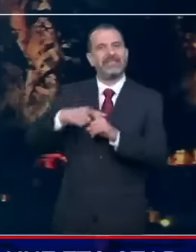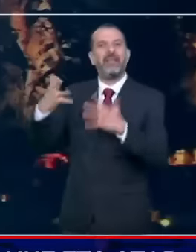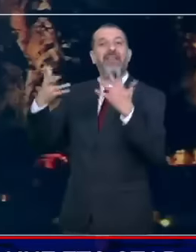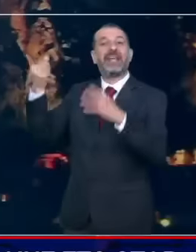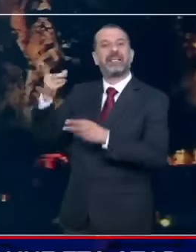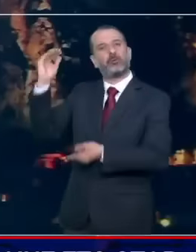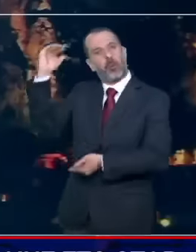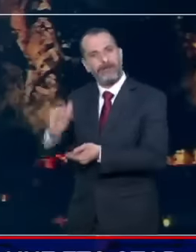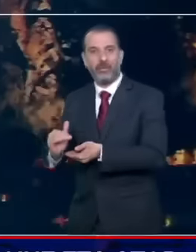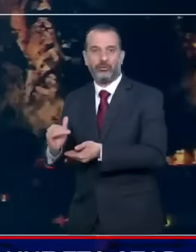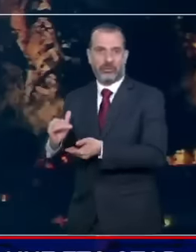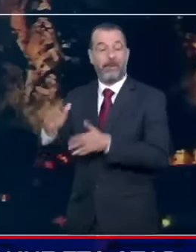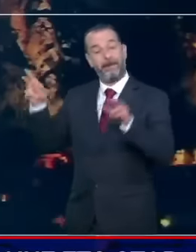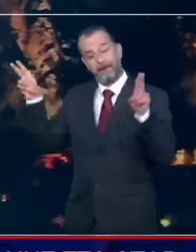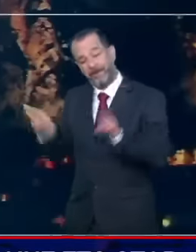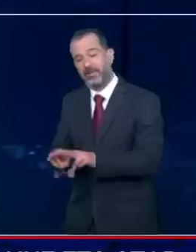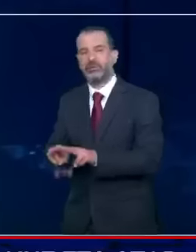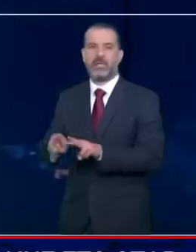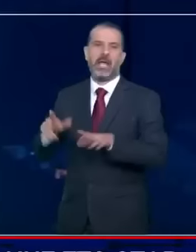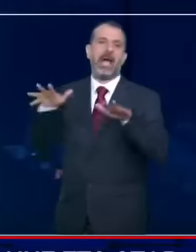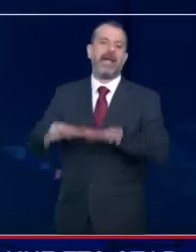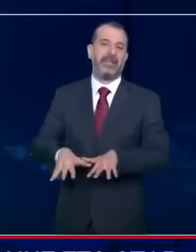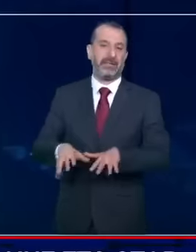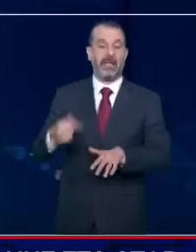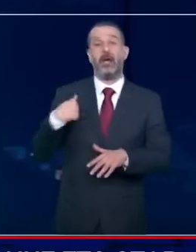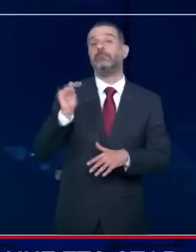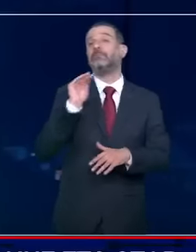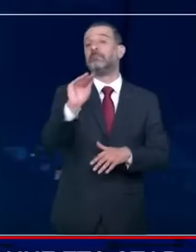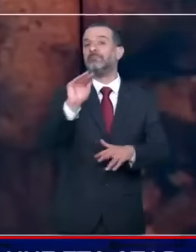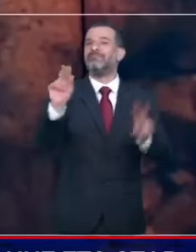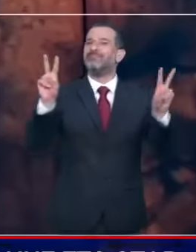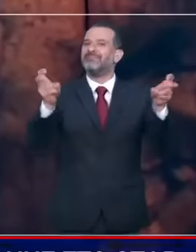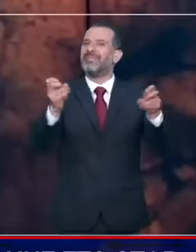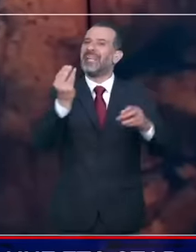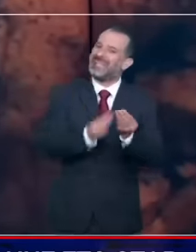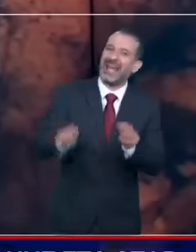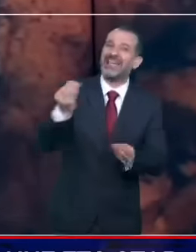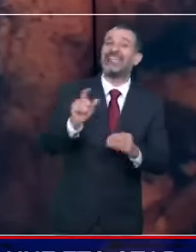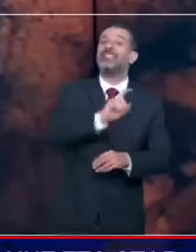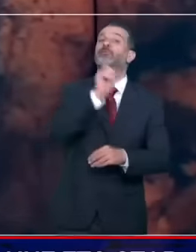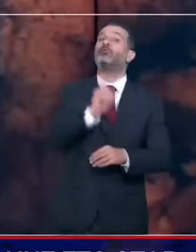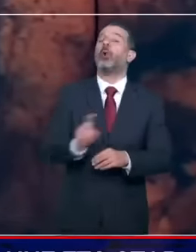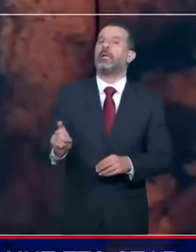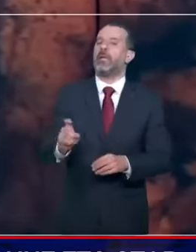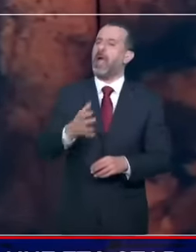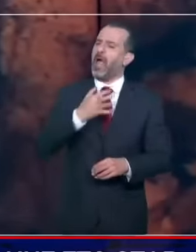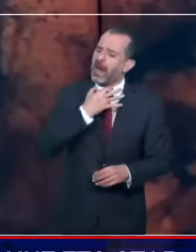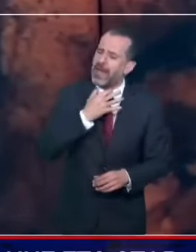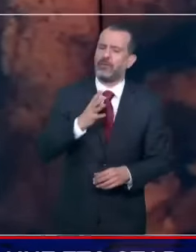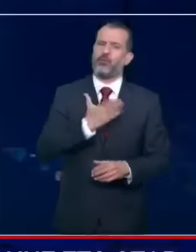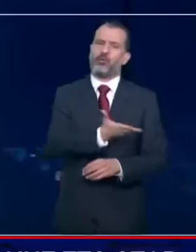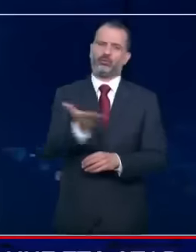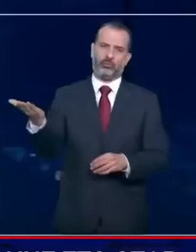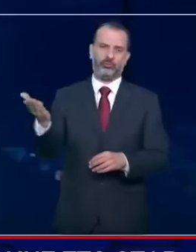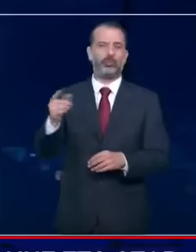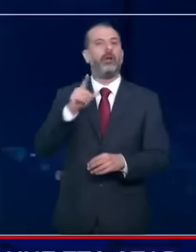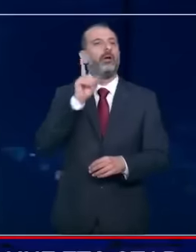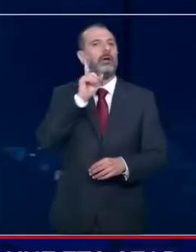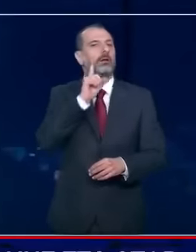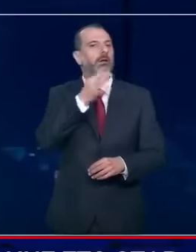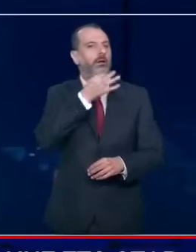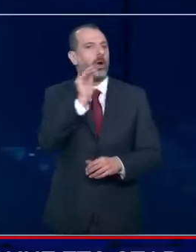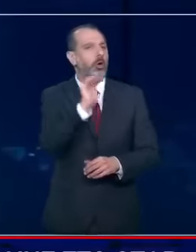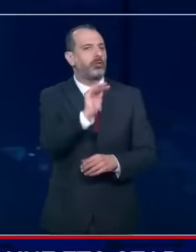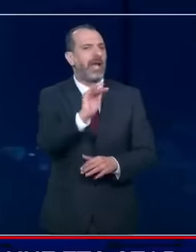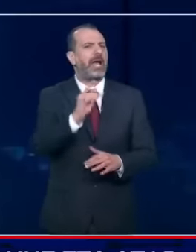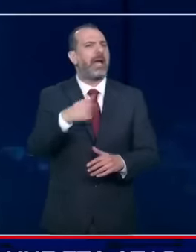συγκρίνουμε ανώμια πράγματα. Θα σας πω κάτι, το σύνθημά σας είναι για μια καλύτερη και να σας ζωή. Πω, ναι, είναι για μια καλύτερη ζωή και ο κόσμος το έχει ανάγκη. Πιστεύετε ότι ο κόσμος ζει άσχημα και γιατί